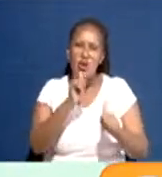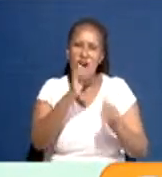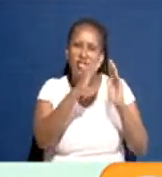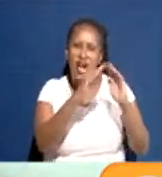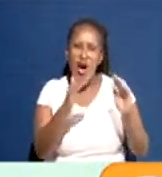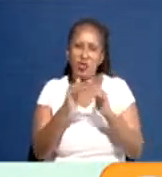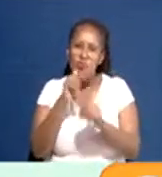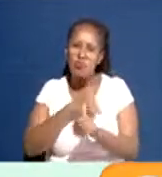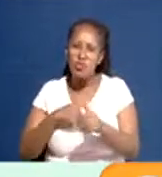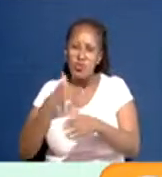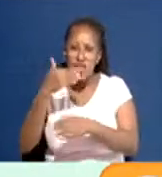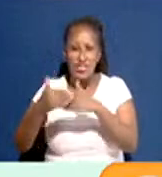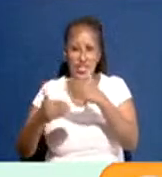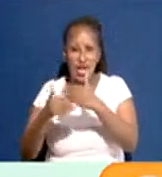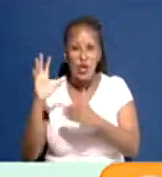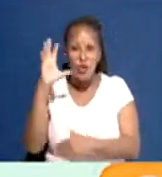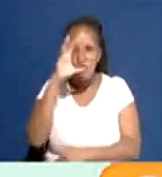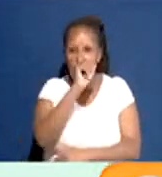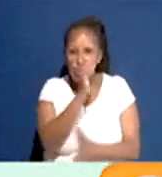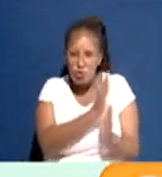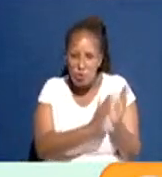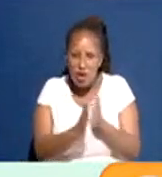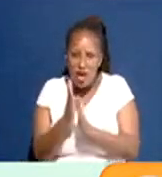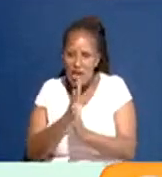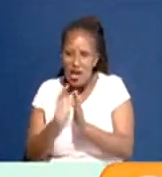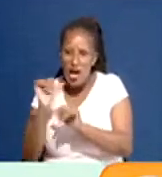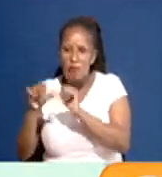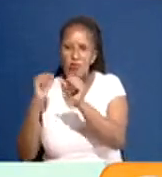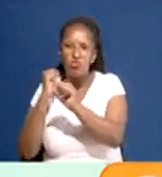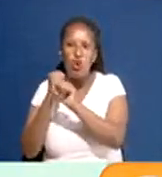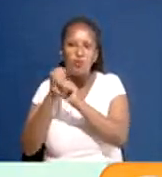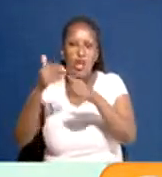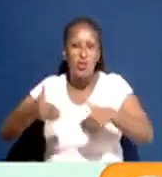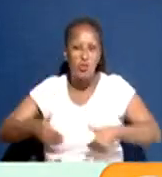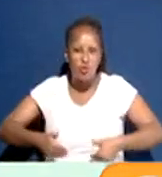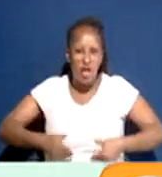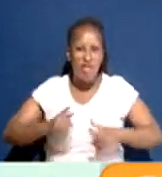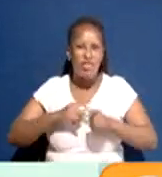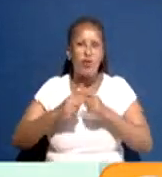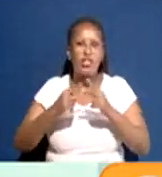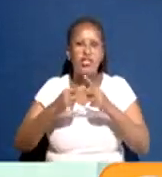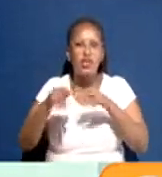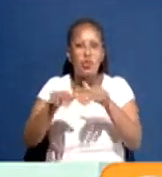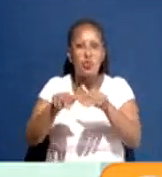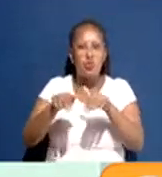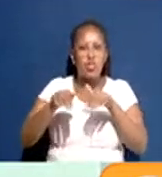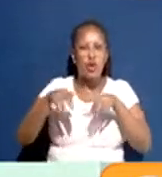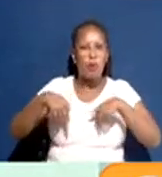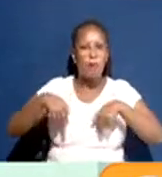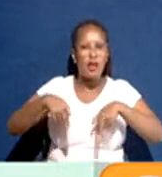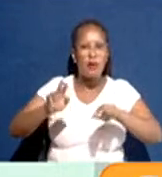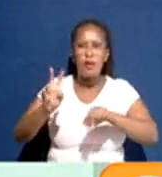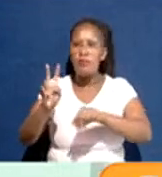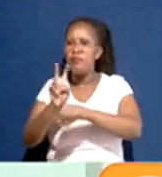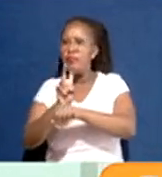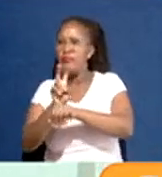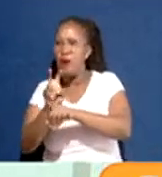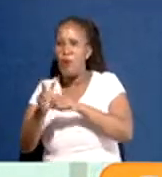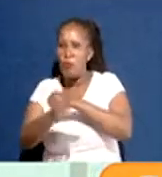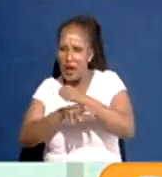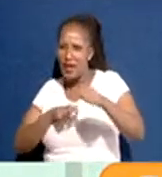sababu tusipopanga ajira ya hawa vijana, watakuwa wanatungojea barabarani, watakuwa wanaangaika